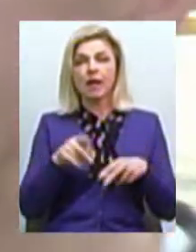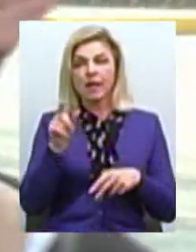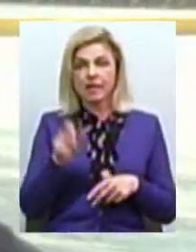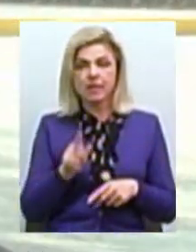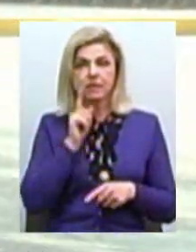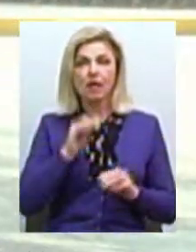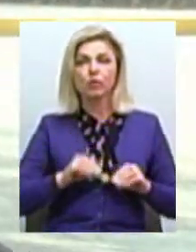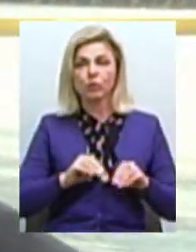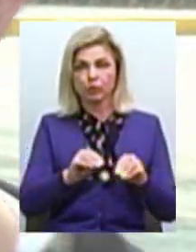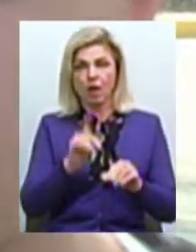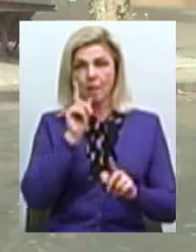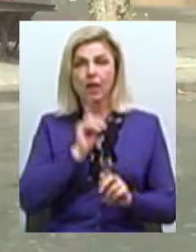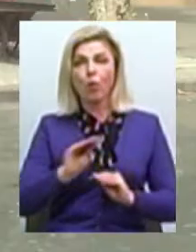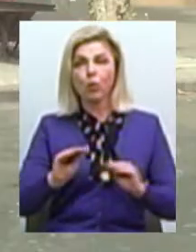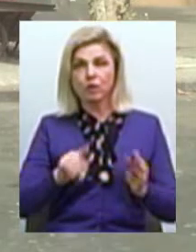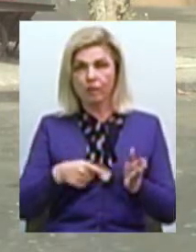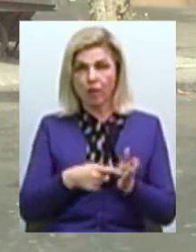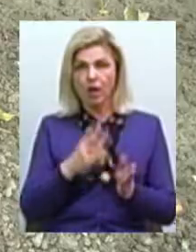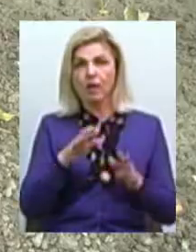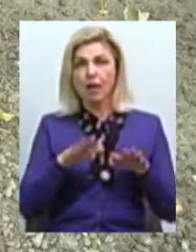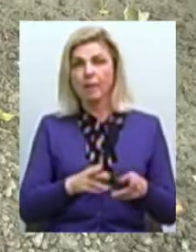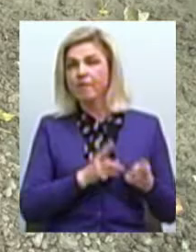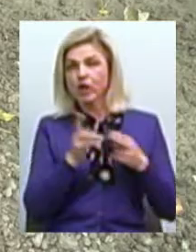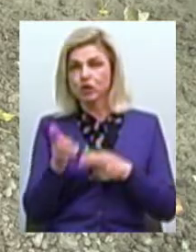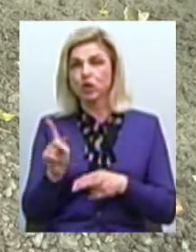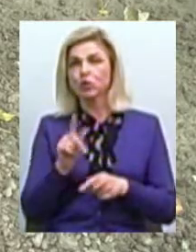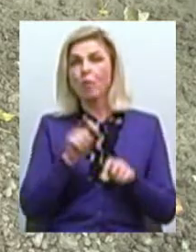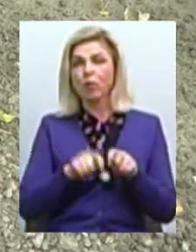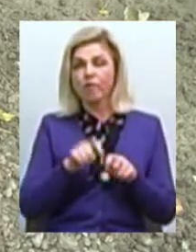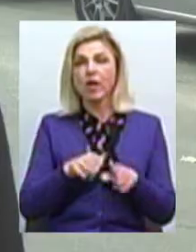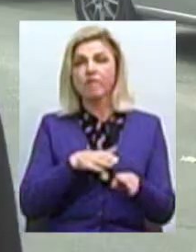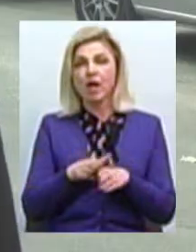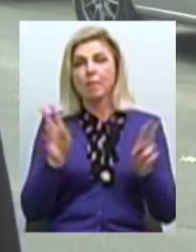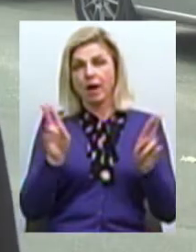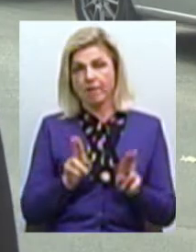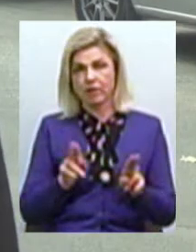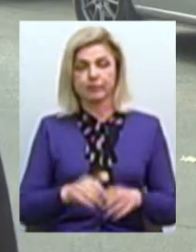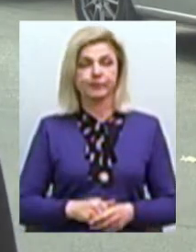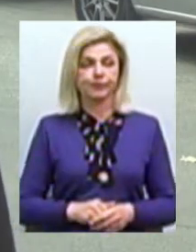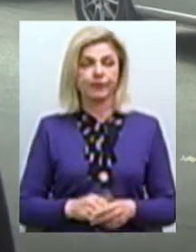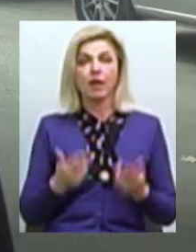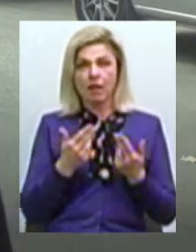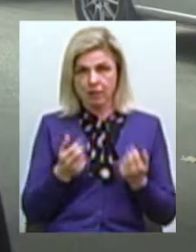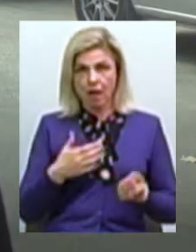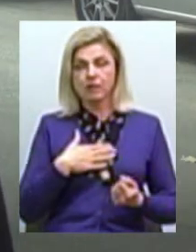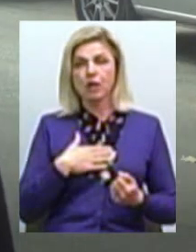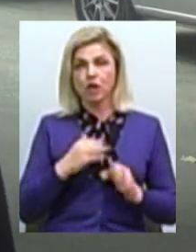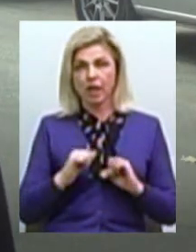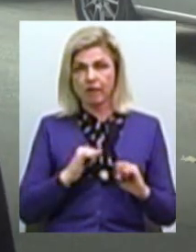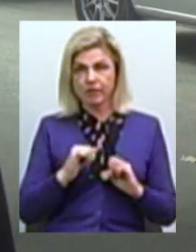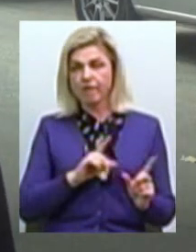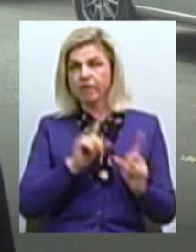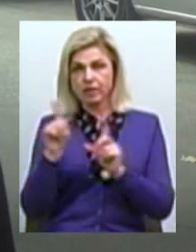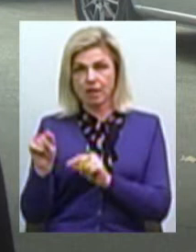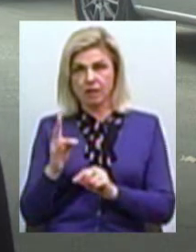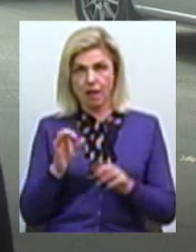та благоустрою, розповідає, на місце виїжджали, аби перевірити дотримання правил. Так, наше керівництво виїжджало на